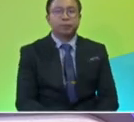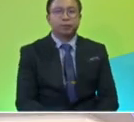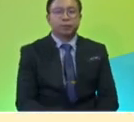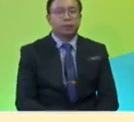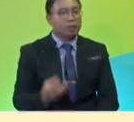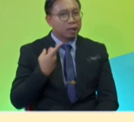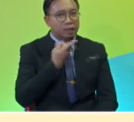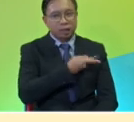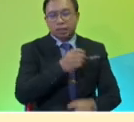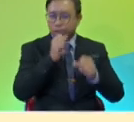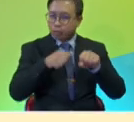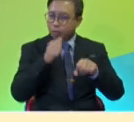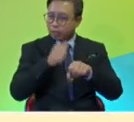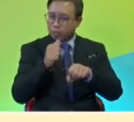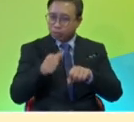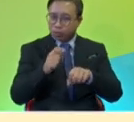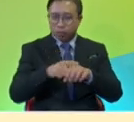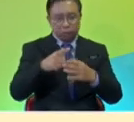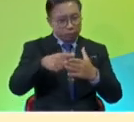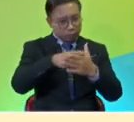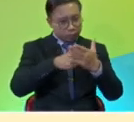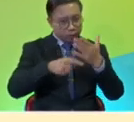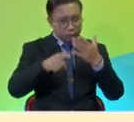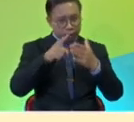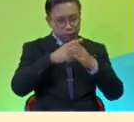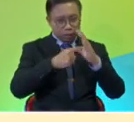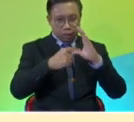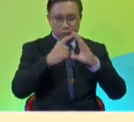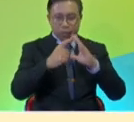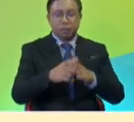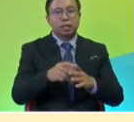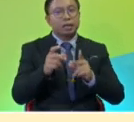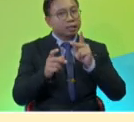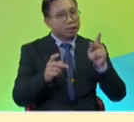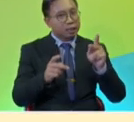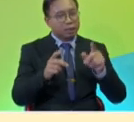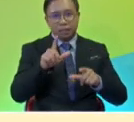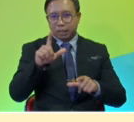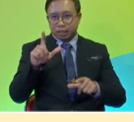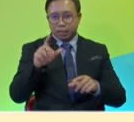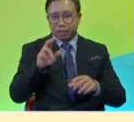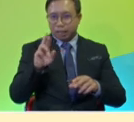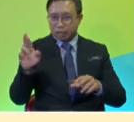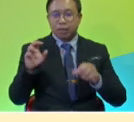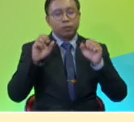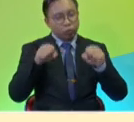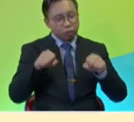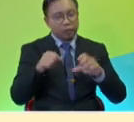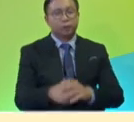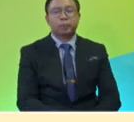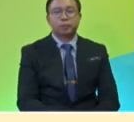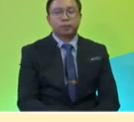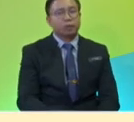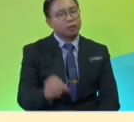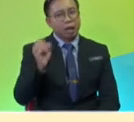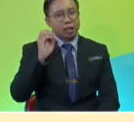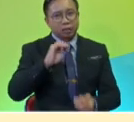kita juga boleh ketuk dekat tepi dia kiri dan kanan dan juga belah sini pun boleh tak ada